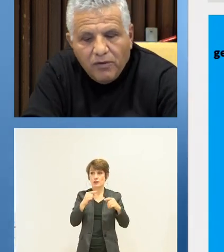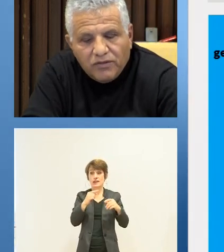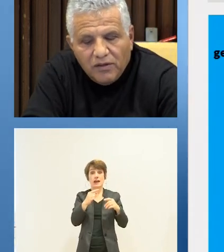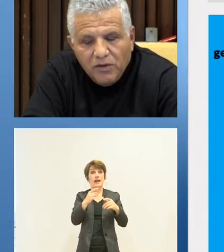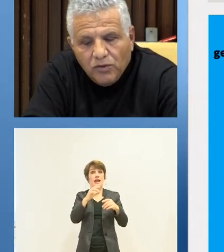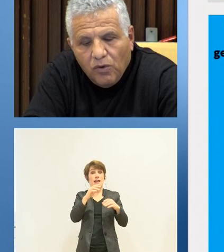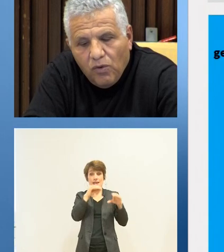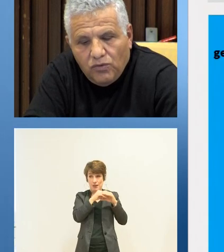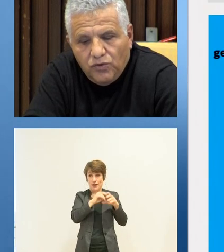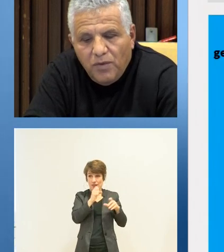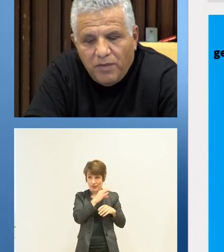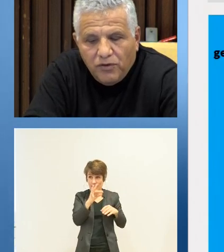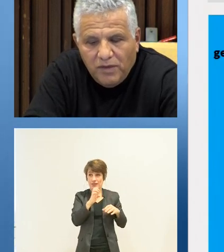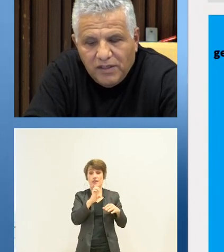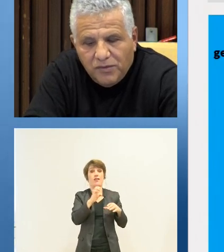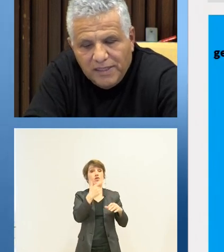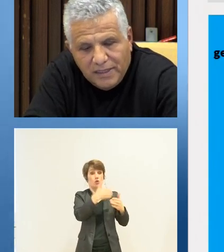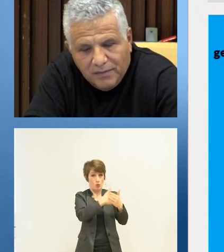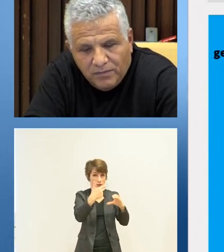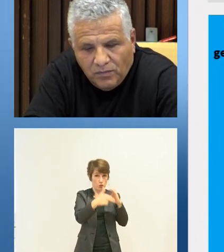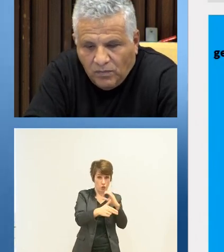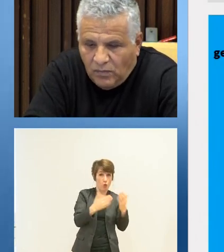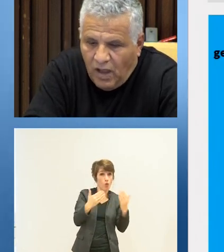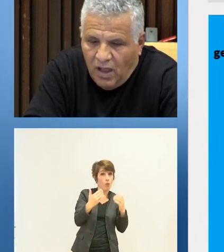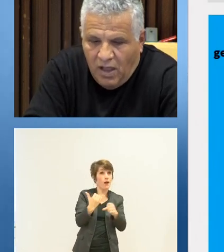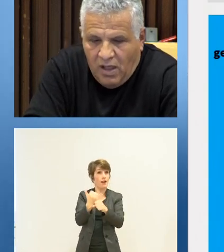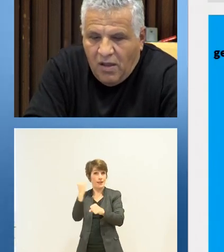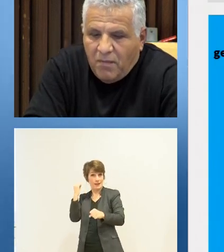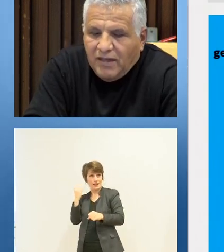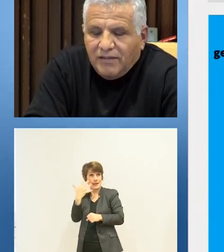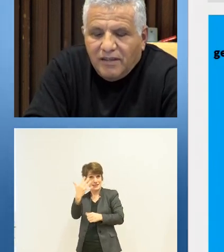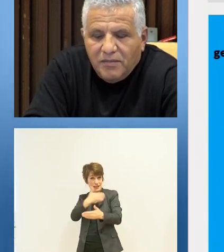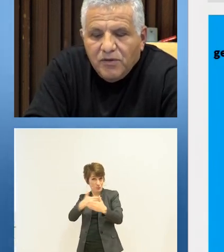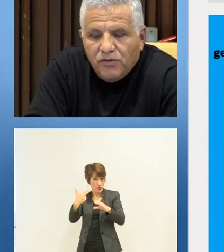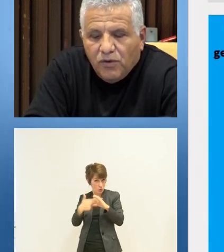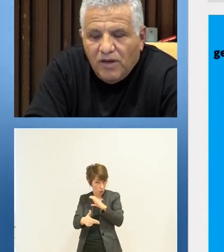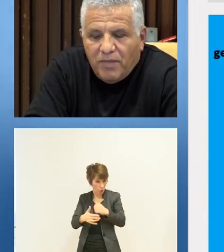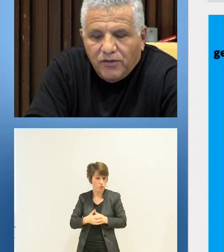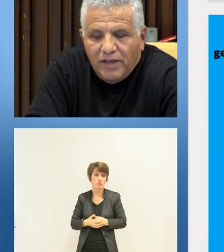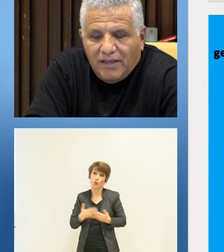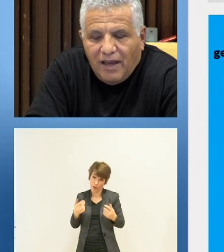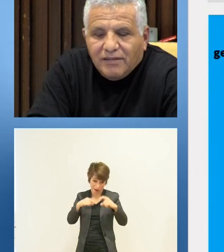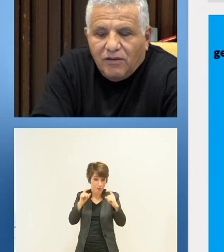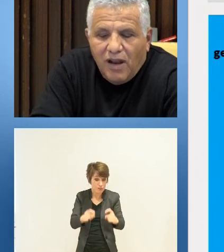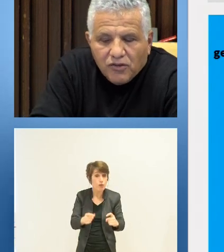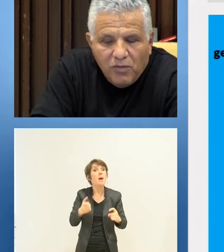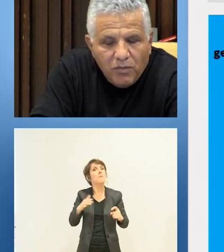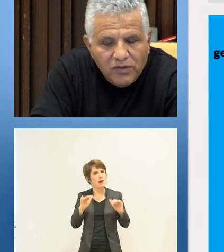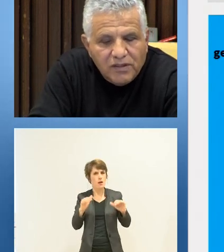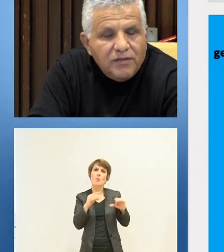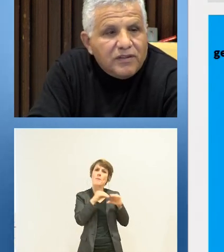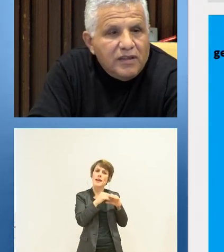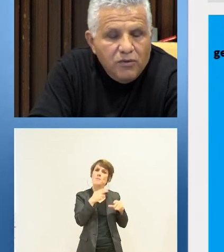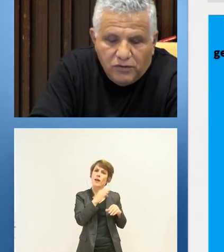comparer aux 5 millions d'euros du bp 2018 malgré cette diminution l'epargne honnête reste largement